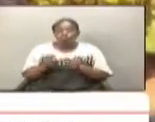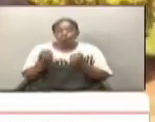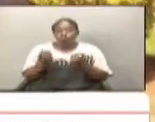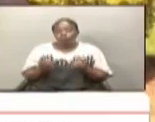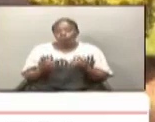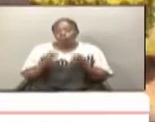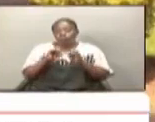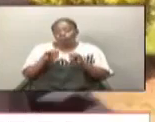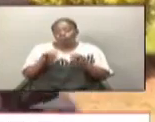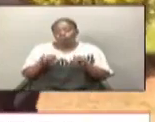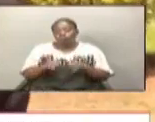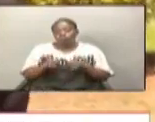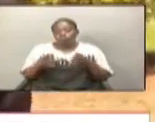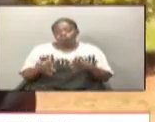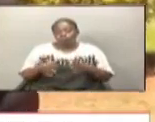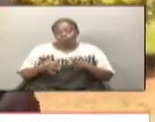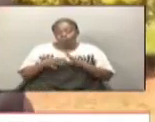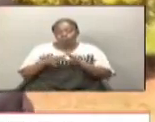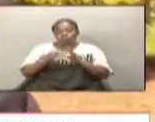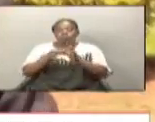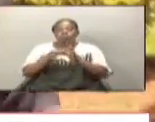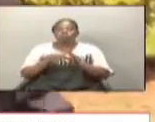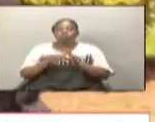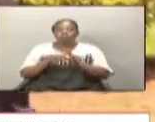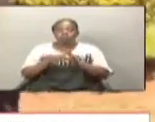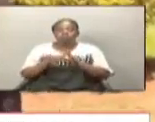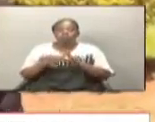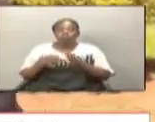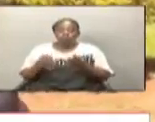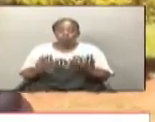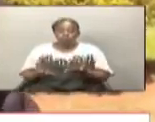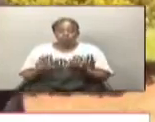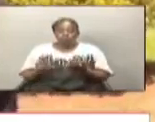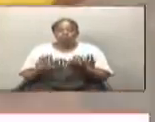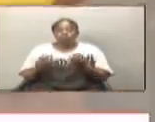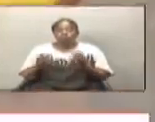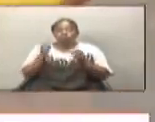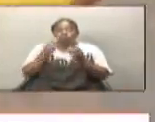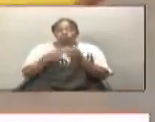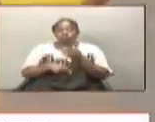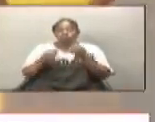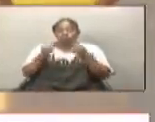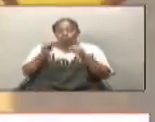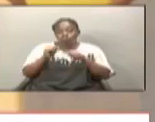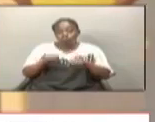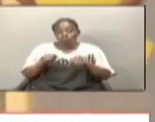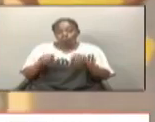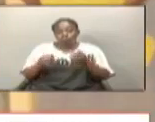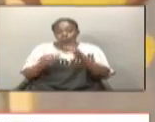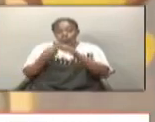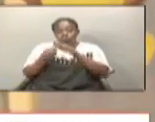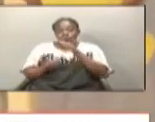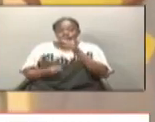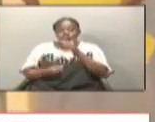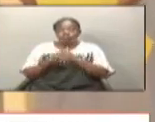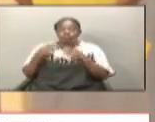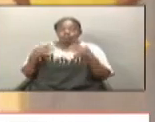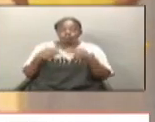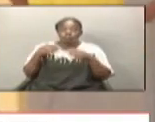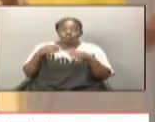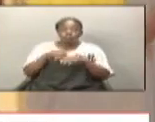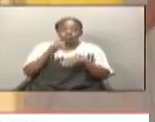ffe kitugezaako to mediate okubakwataganya kyekisoboka. Embeera eno ereseewo okutya okuva mulabirizi